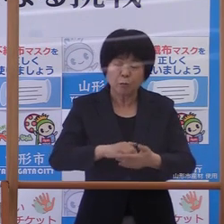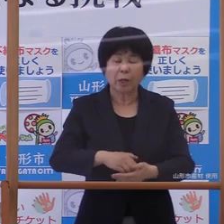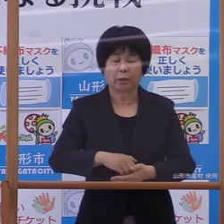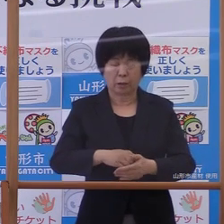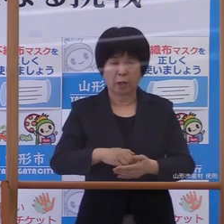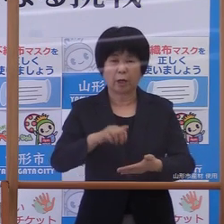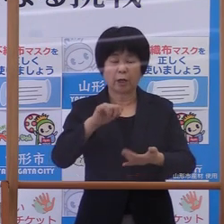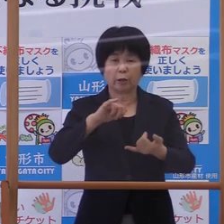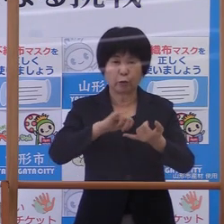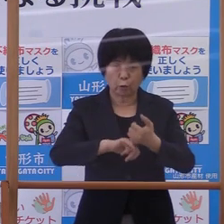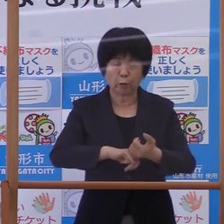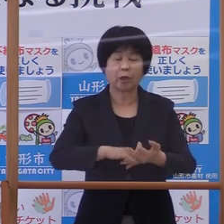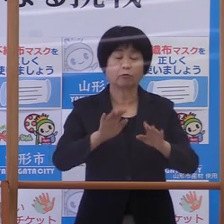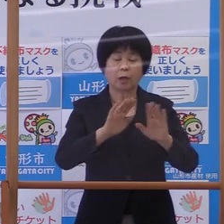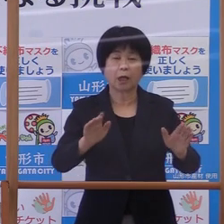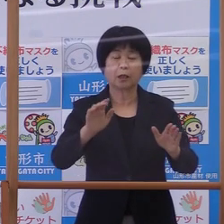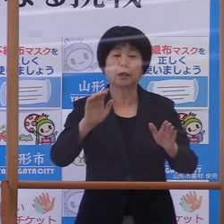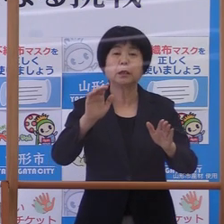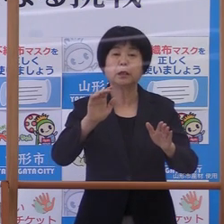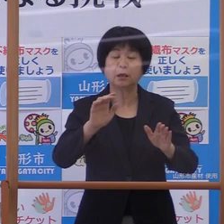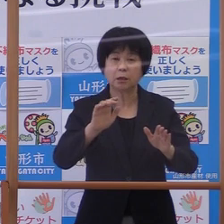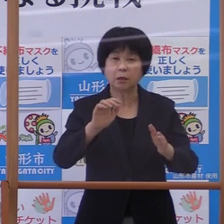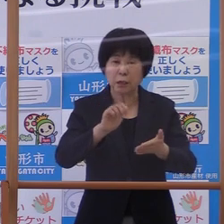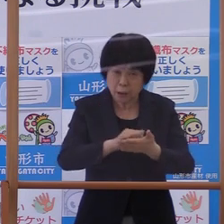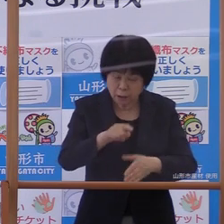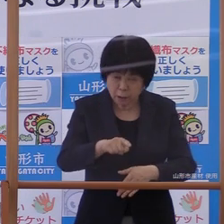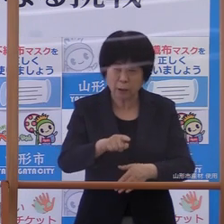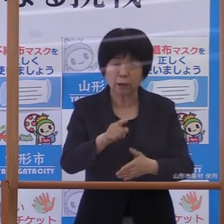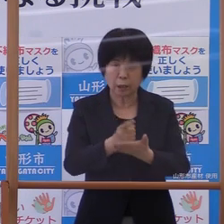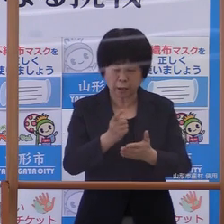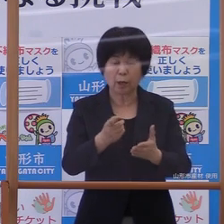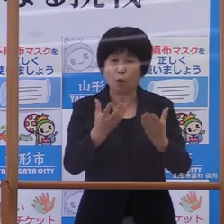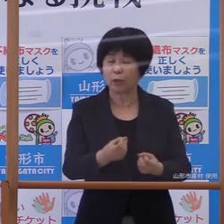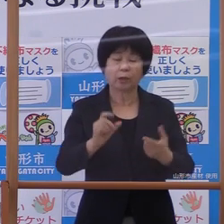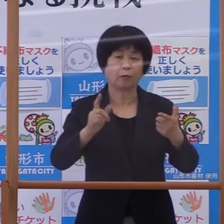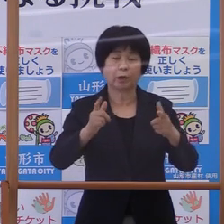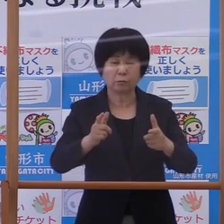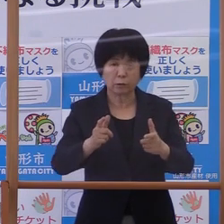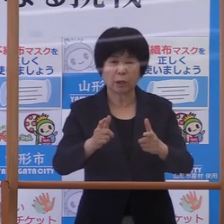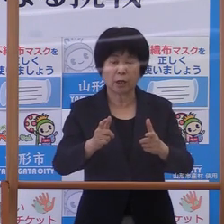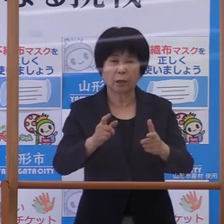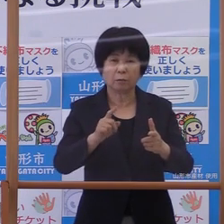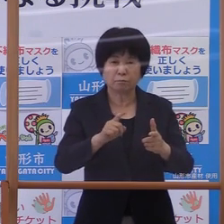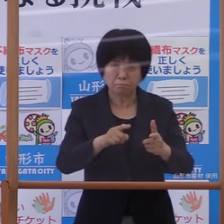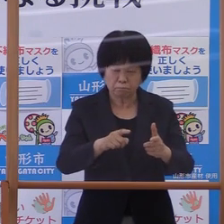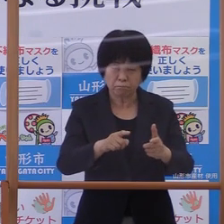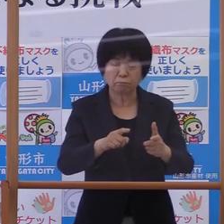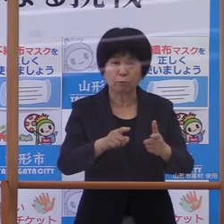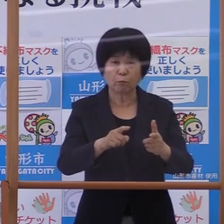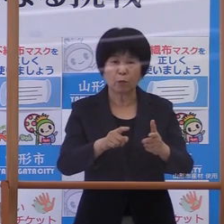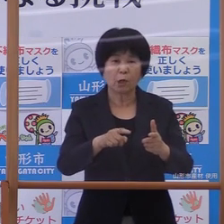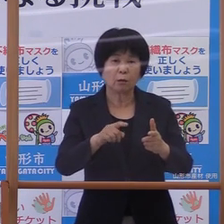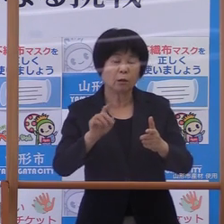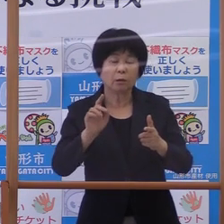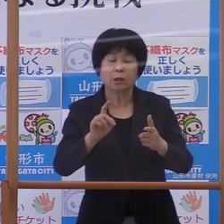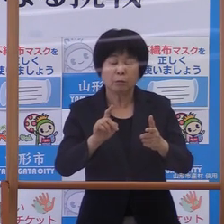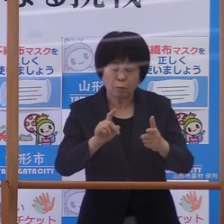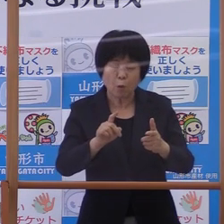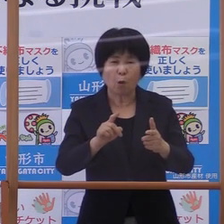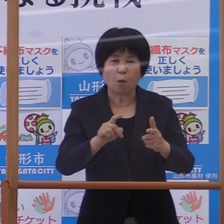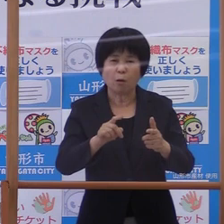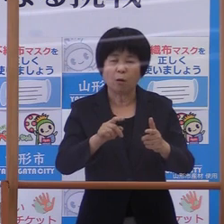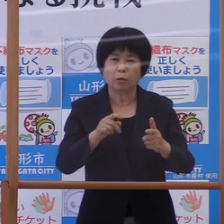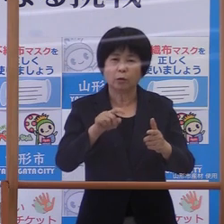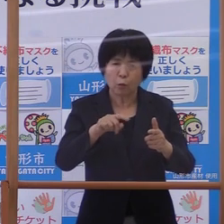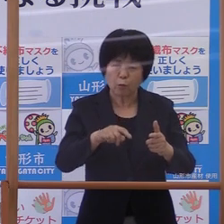約受付の開始日を設けることでありますので、一度その開始日に当たった方はですね、翌日以降でも予約